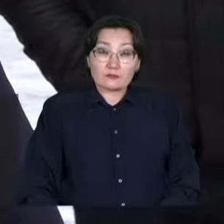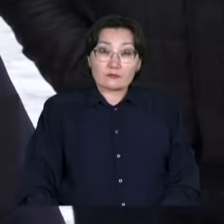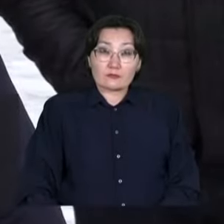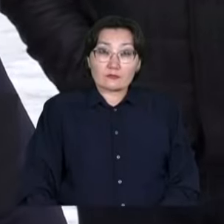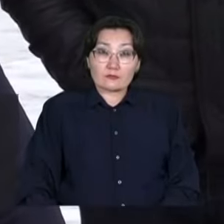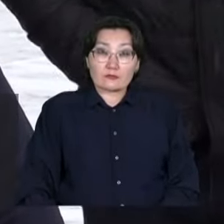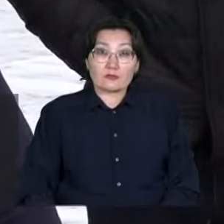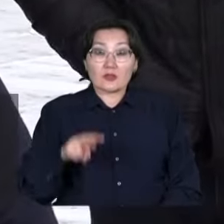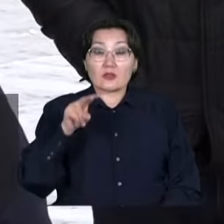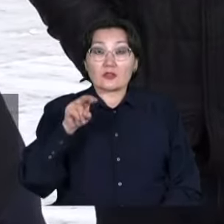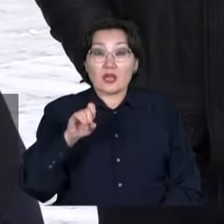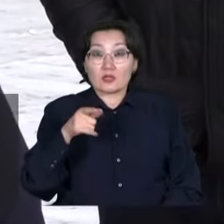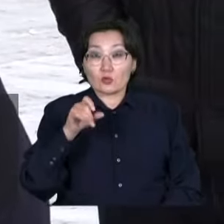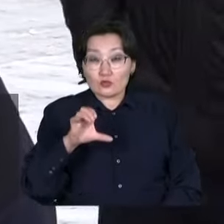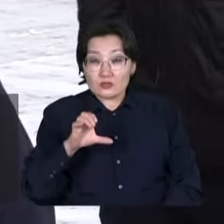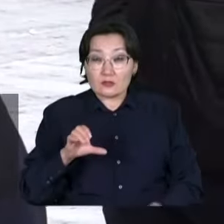Лаурс деген бір машина